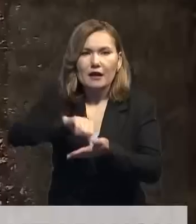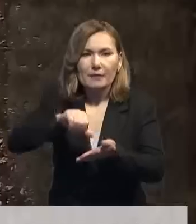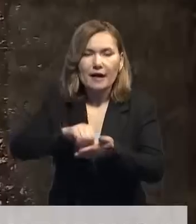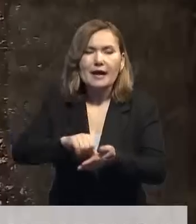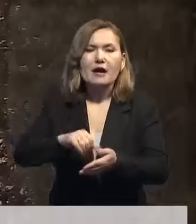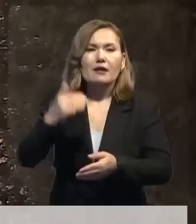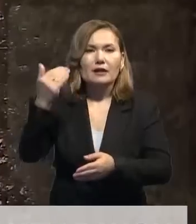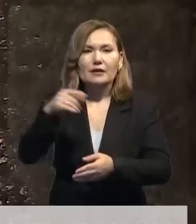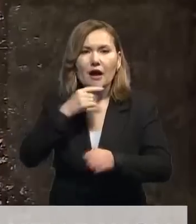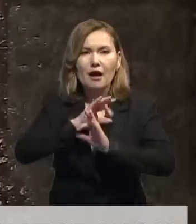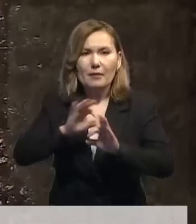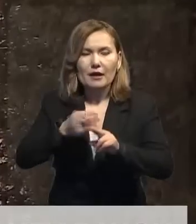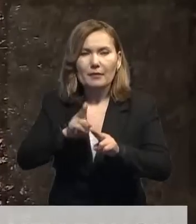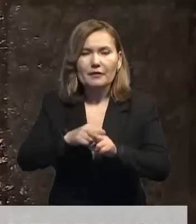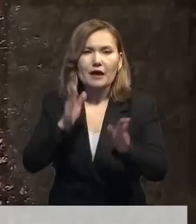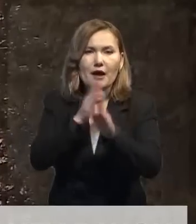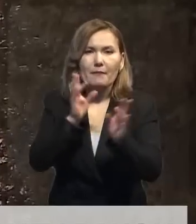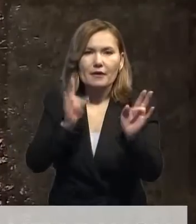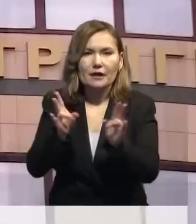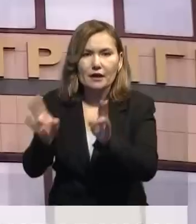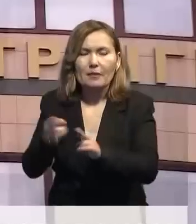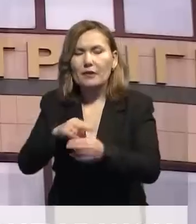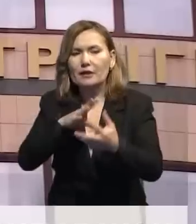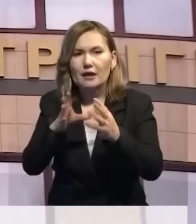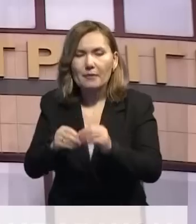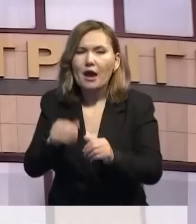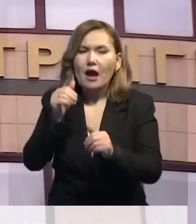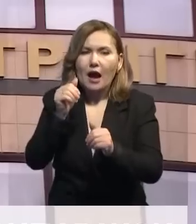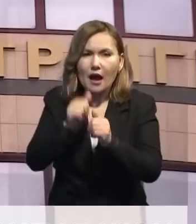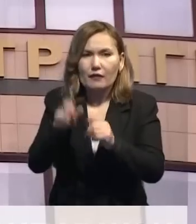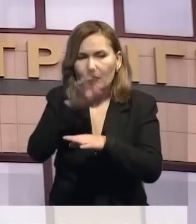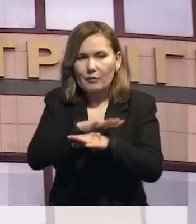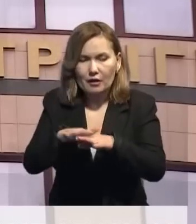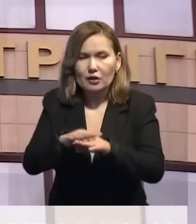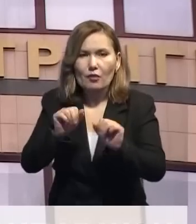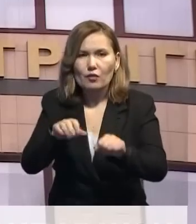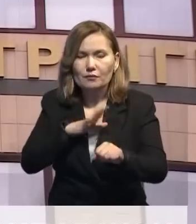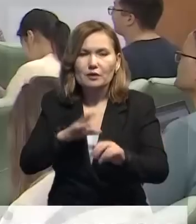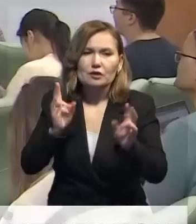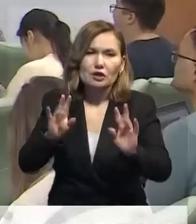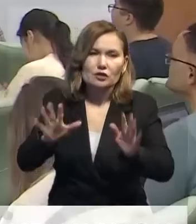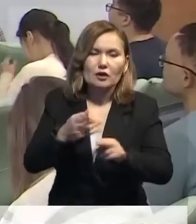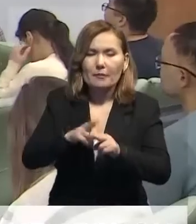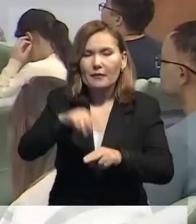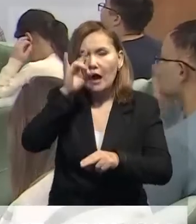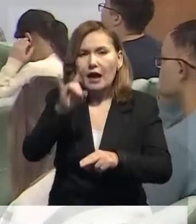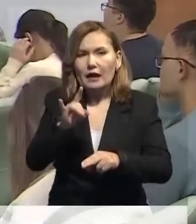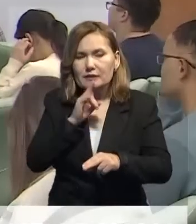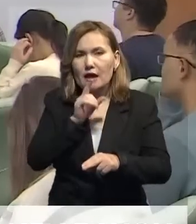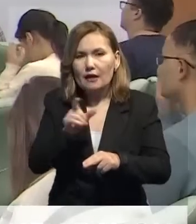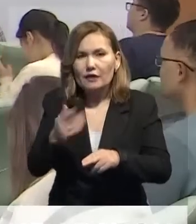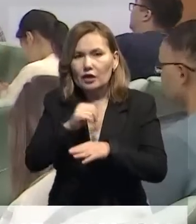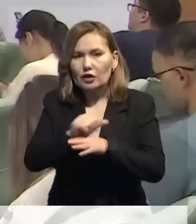Айбек Сматьяров хабарлады. Табиғи апат кез келген мемлекетте болуы мүмкін. Сондықтан отандастарымыз шетелге сапарға